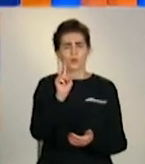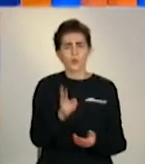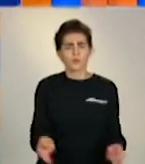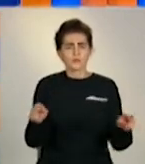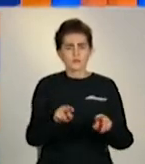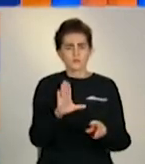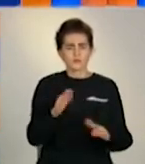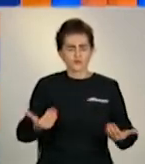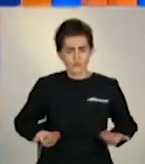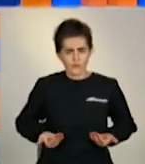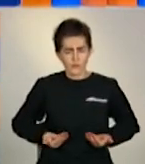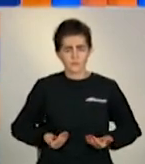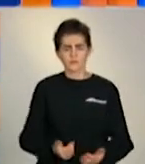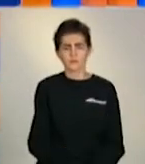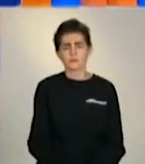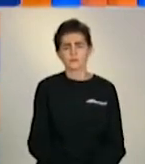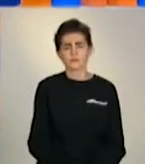і Карина Анциферова.